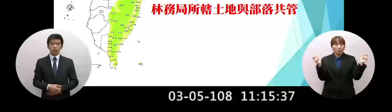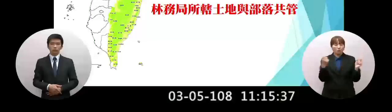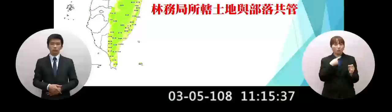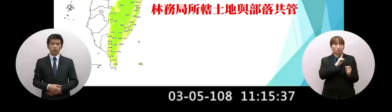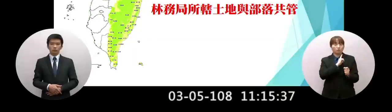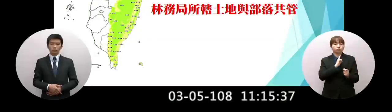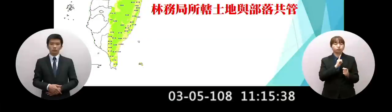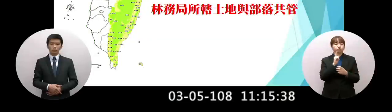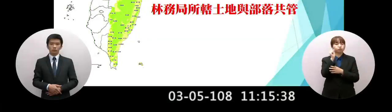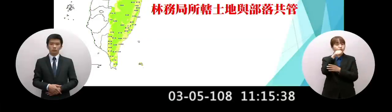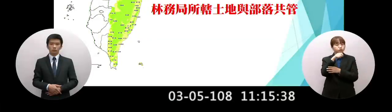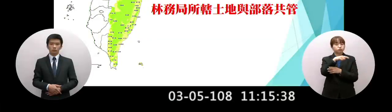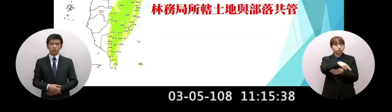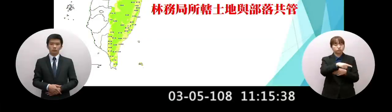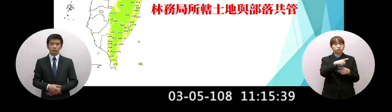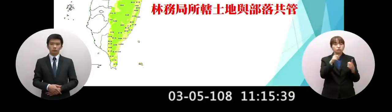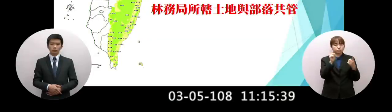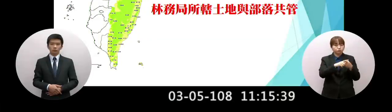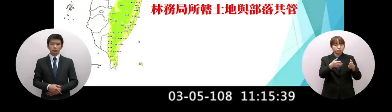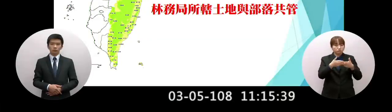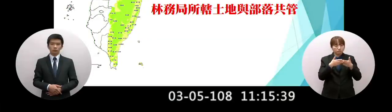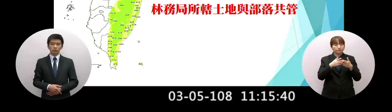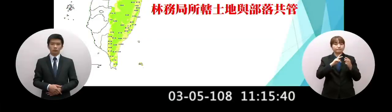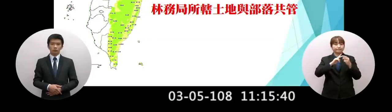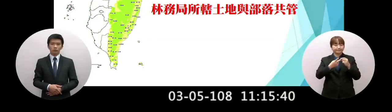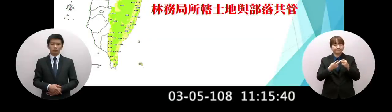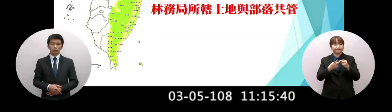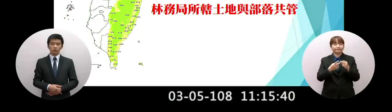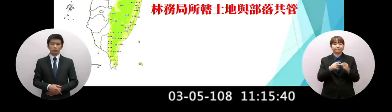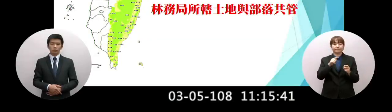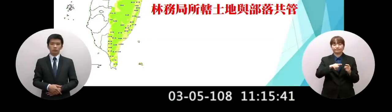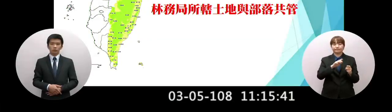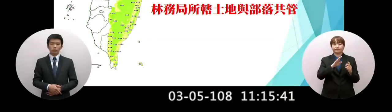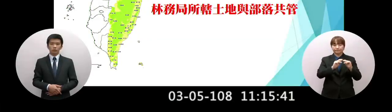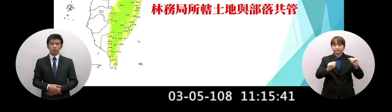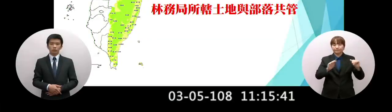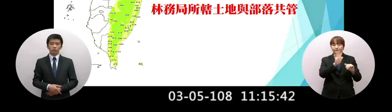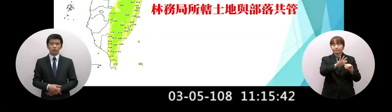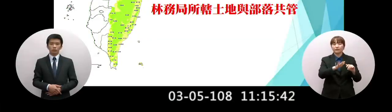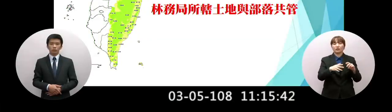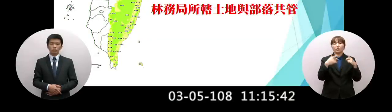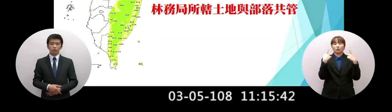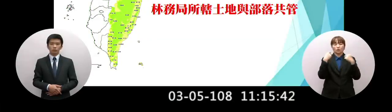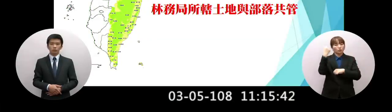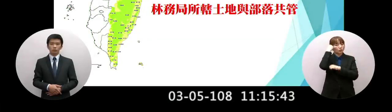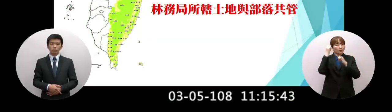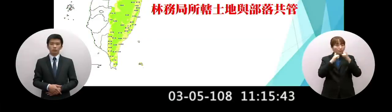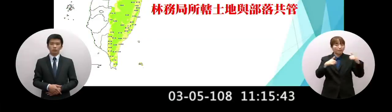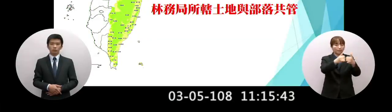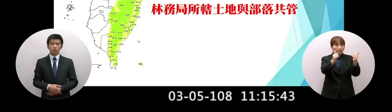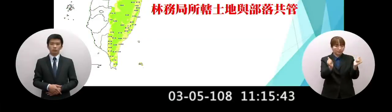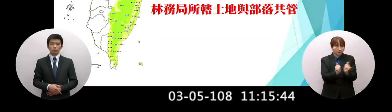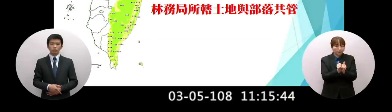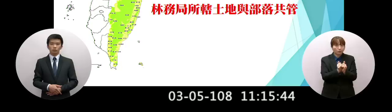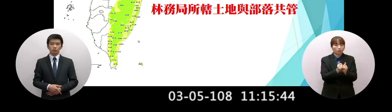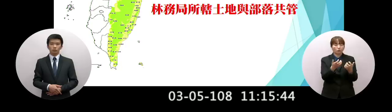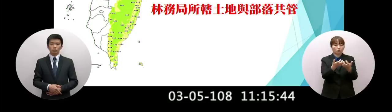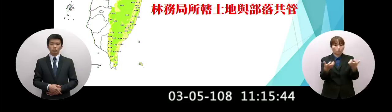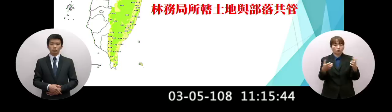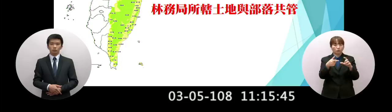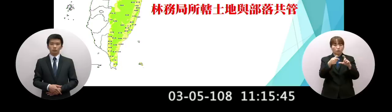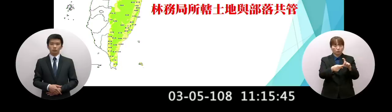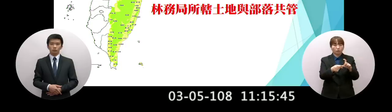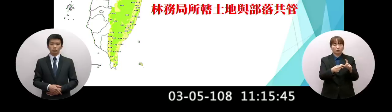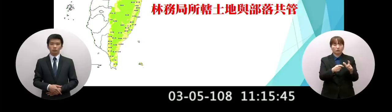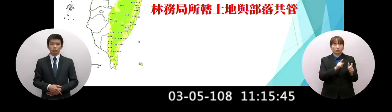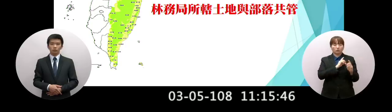人一直支持里务局应该要跟这个当地的原住民部落或者是区域啊来做部